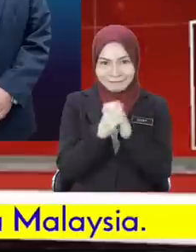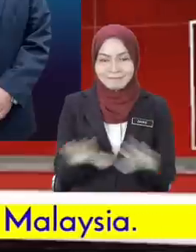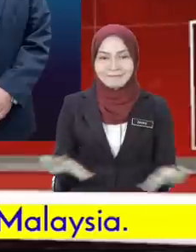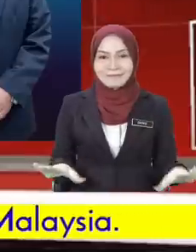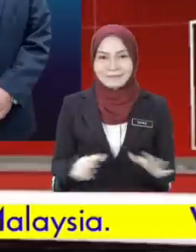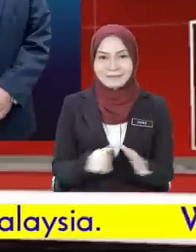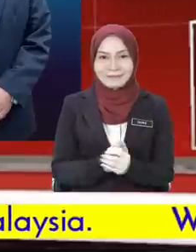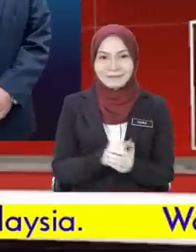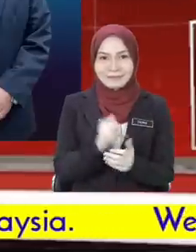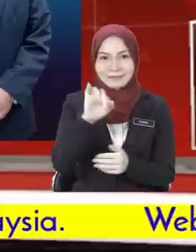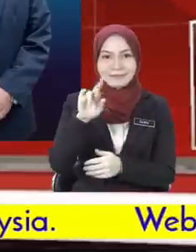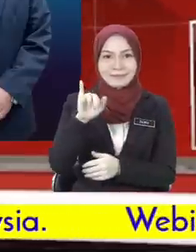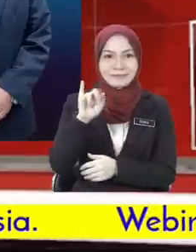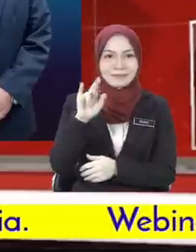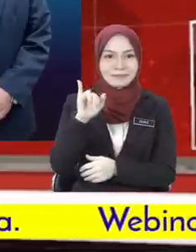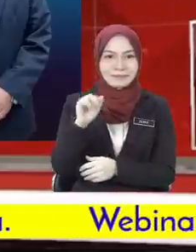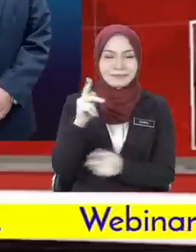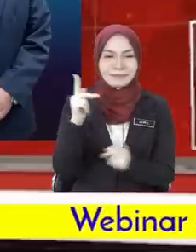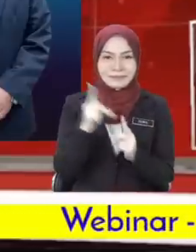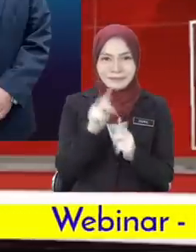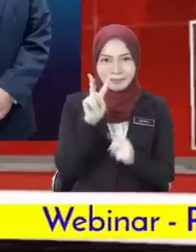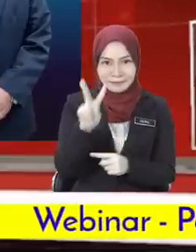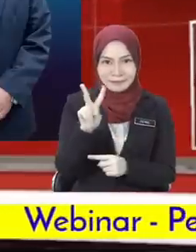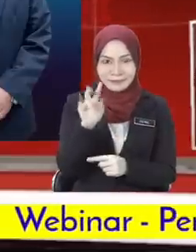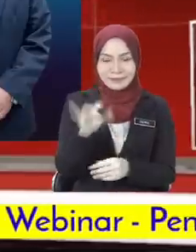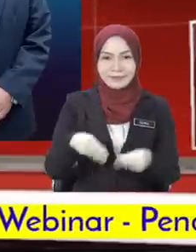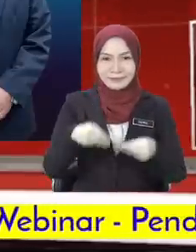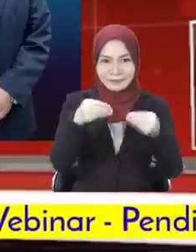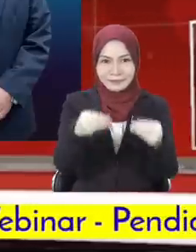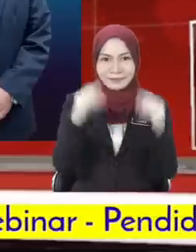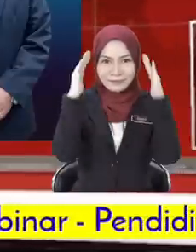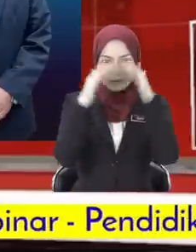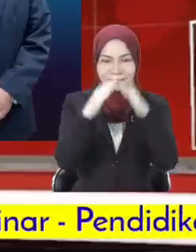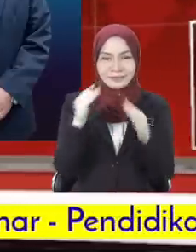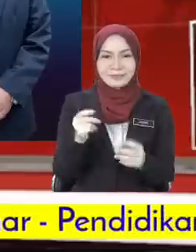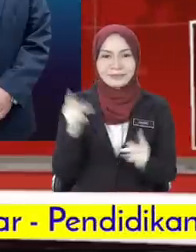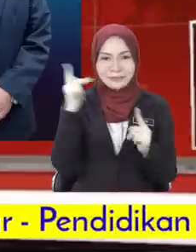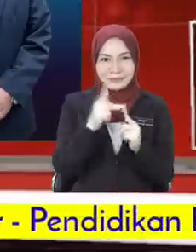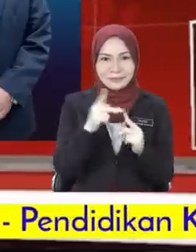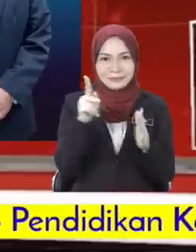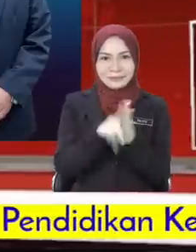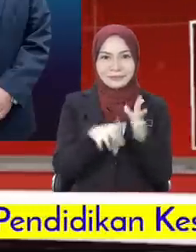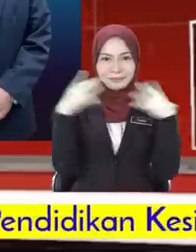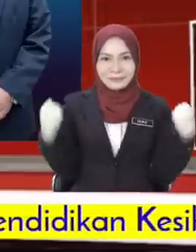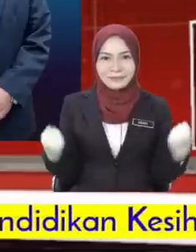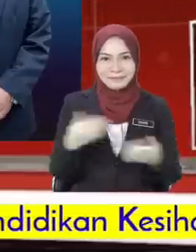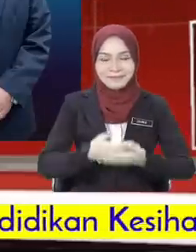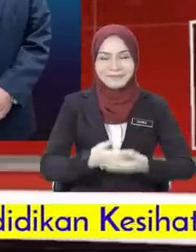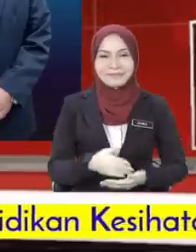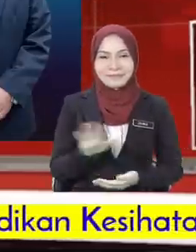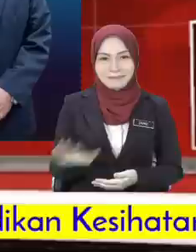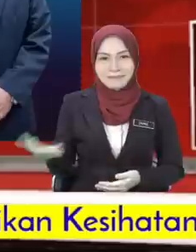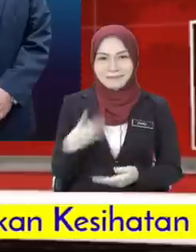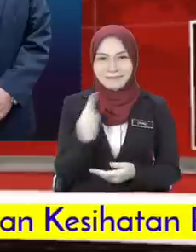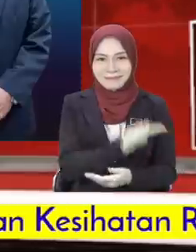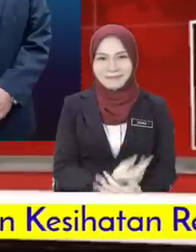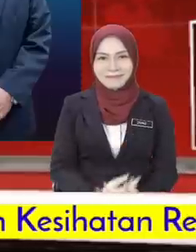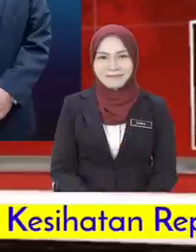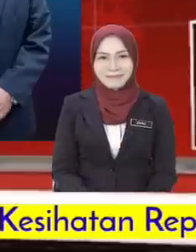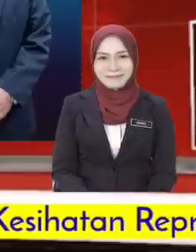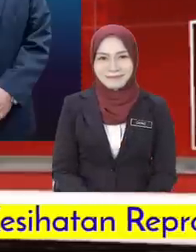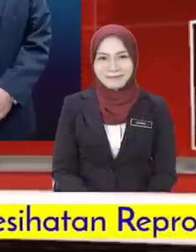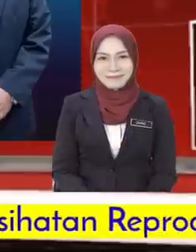ciri kedua akan memberi pendekatan khususnya dalam SP keselamatan anak-anak